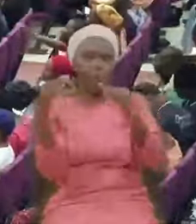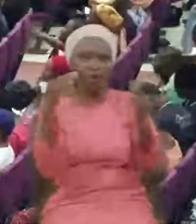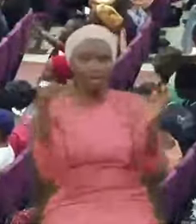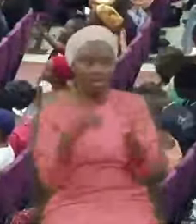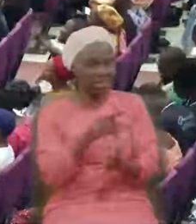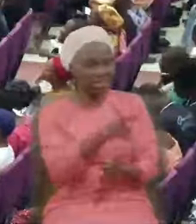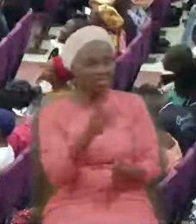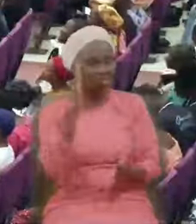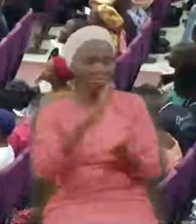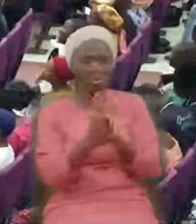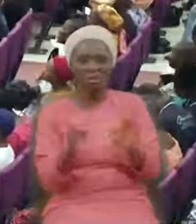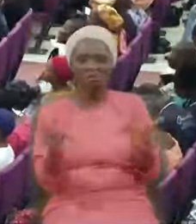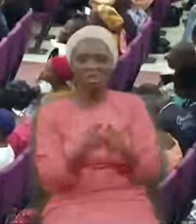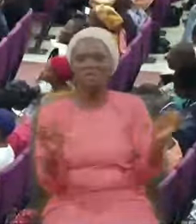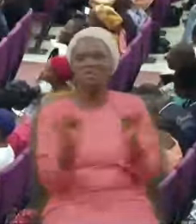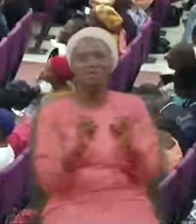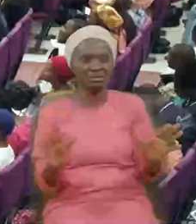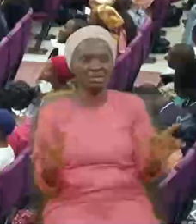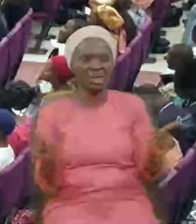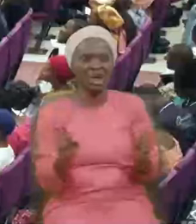faisaient la guerre.